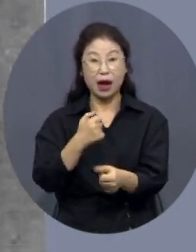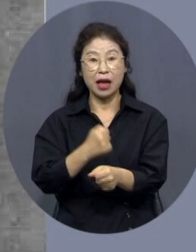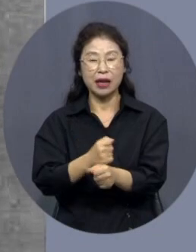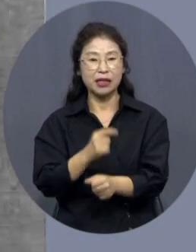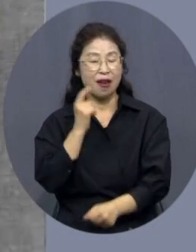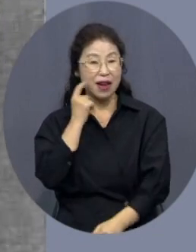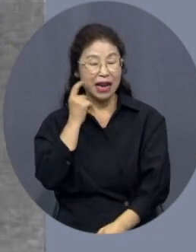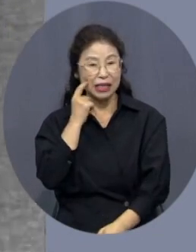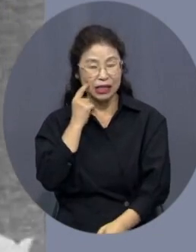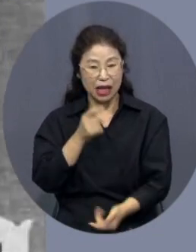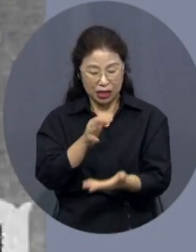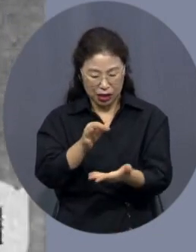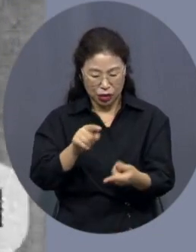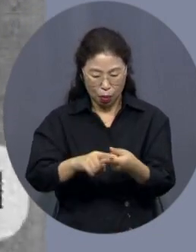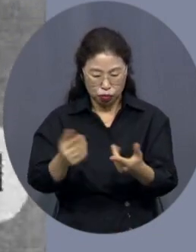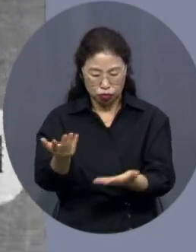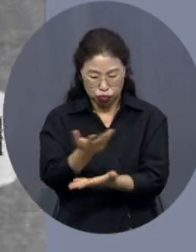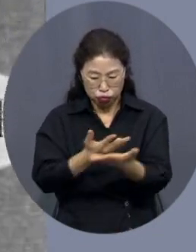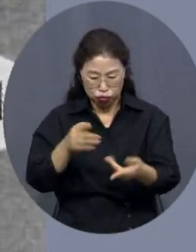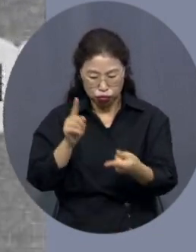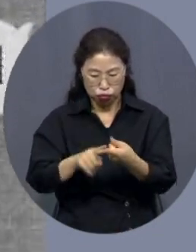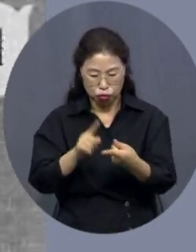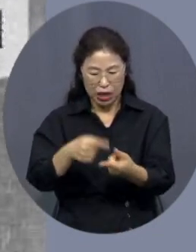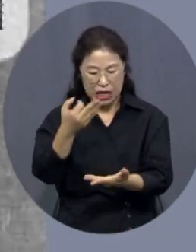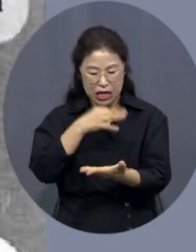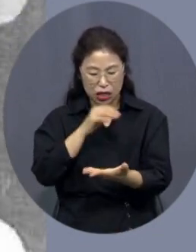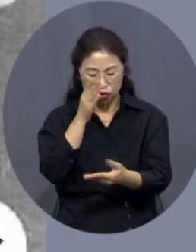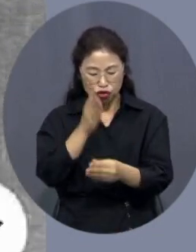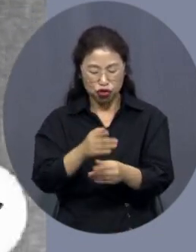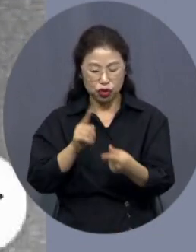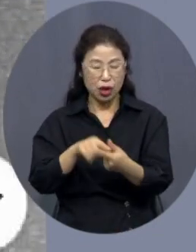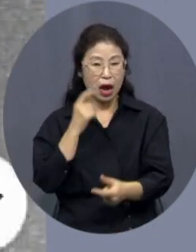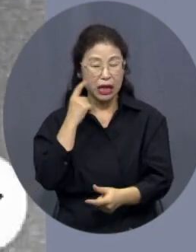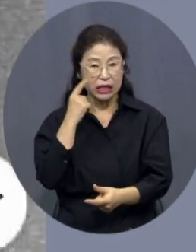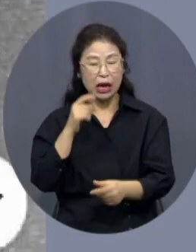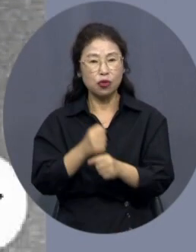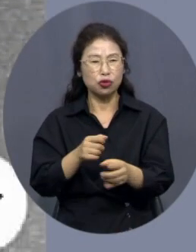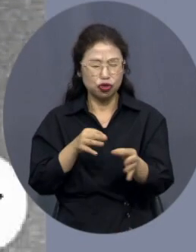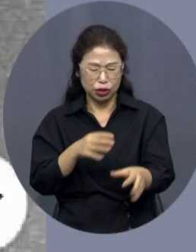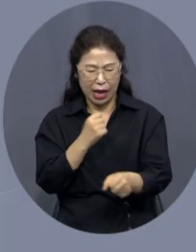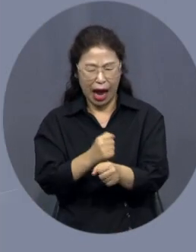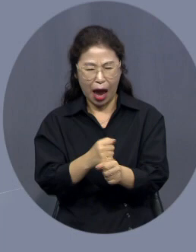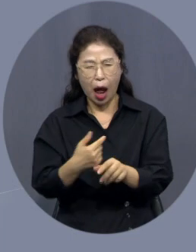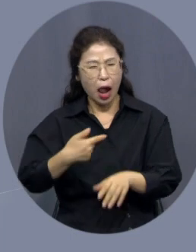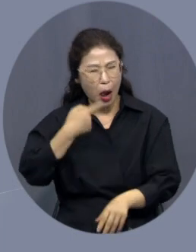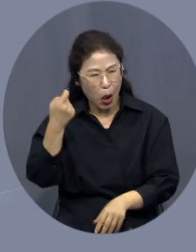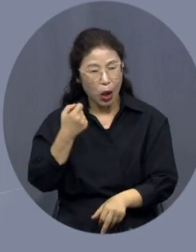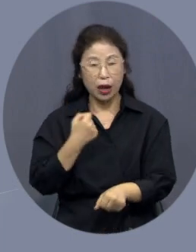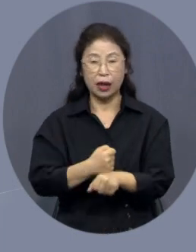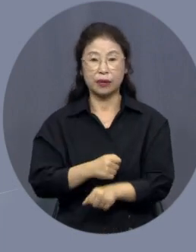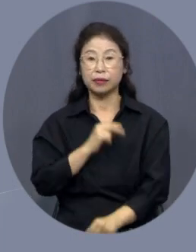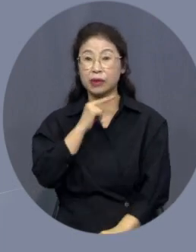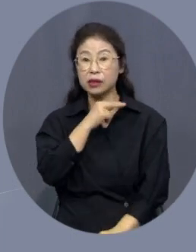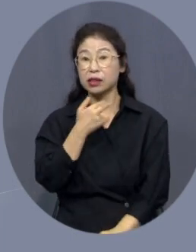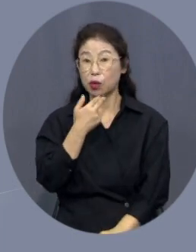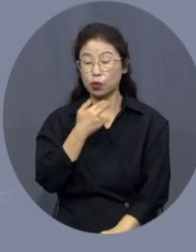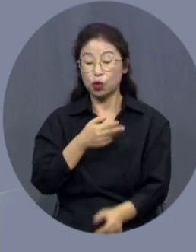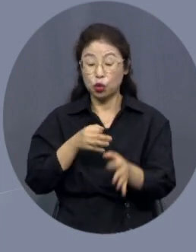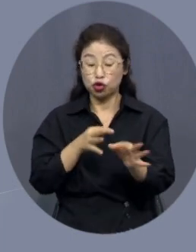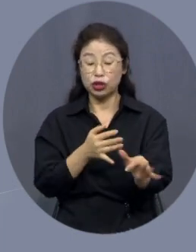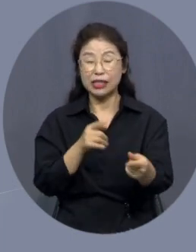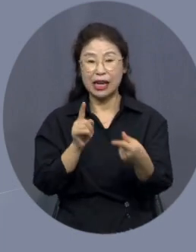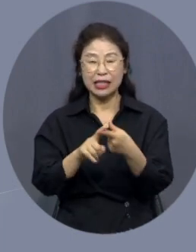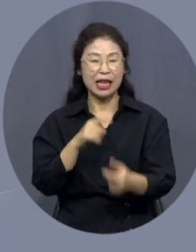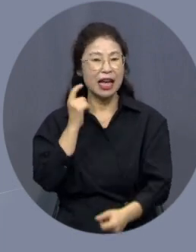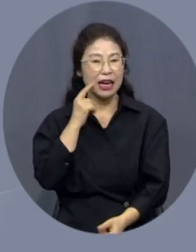가짜 가상 자산 거래 사이트를 통해 수익이 나고 있는 것처럼 보여주고 투자를 유도했습니다 의심하지 않도록 투자자에게